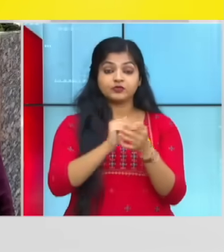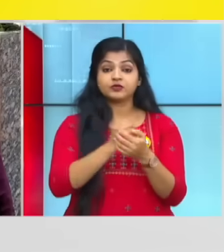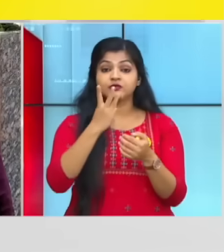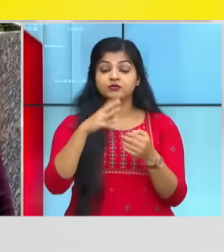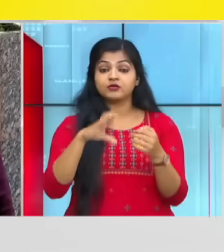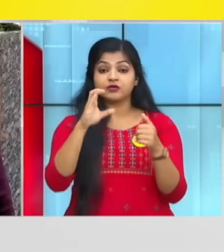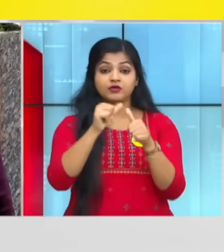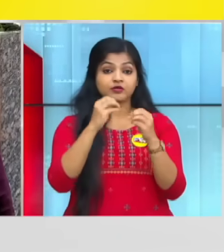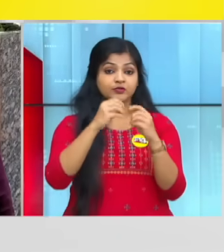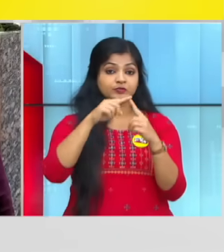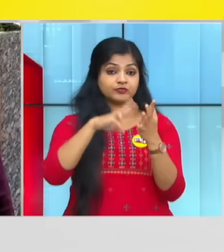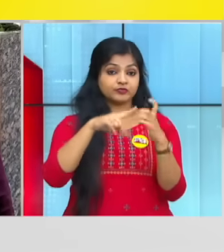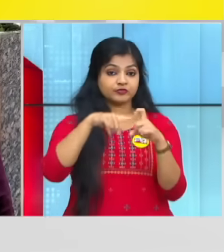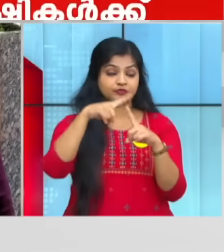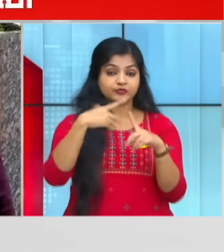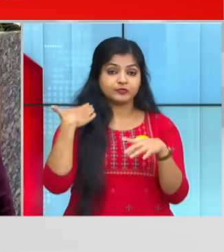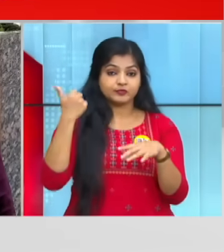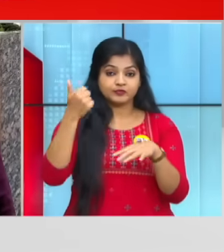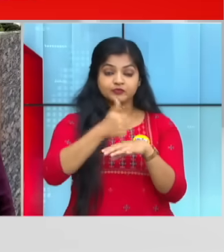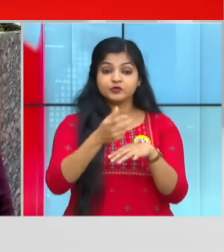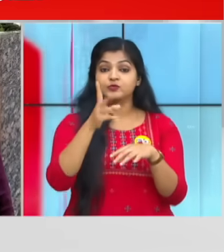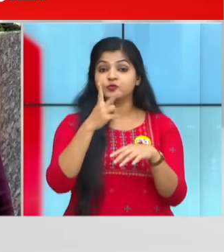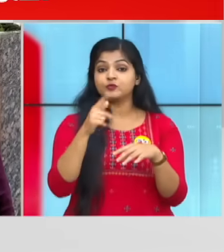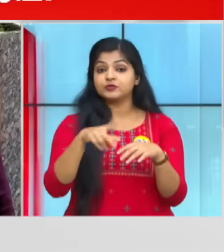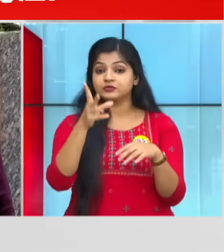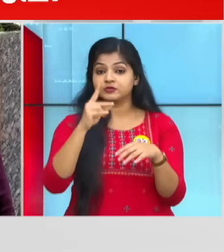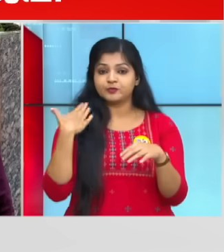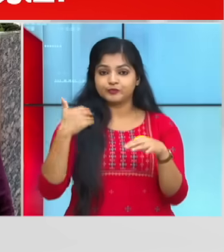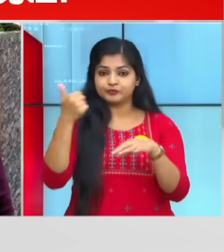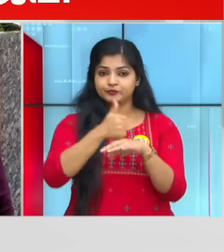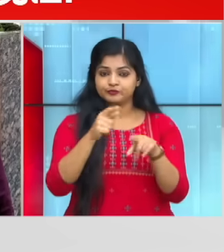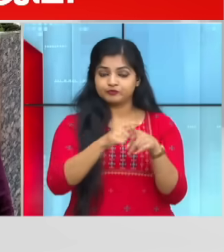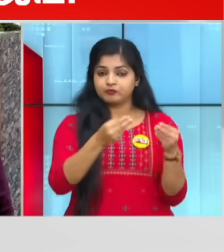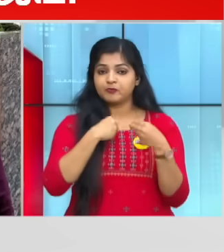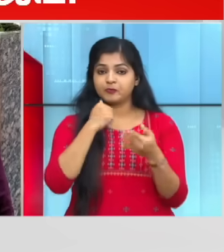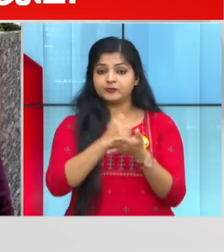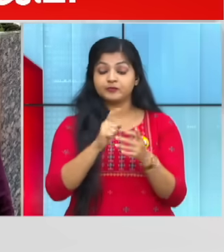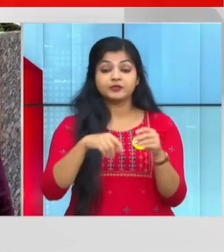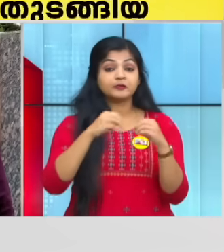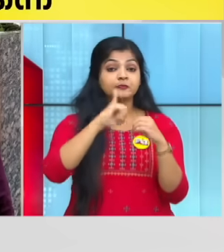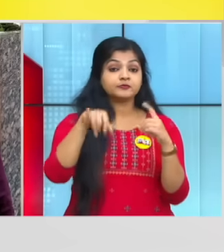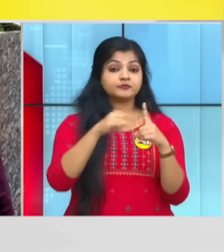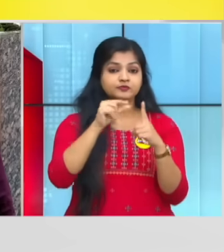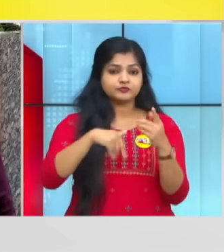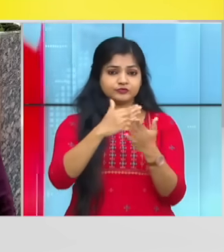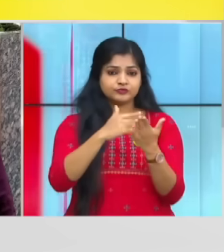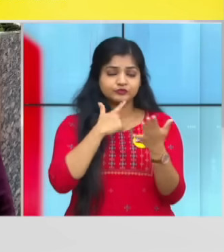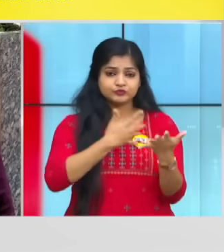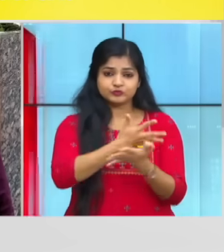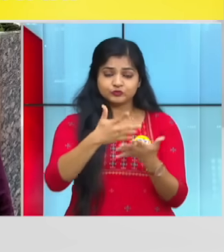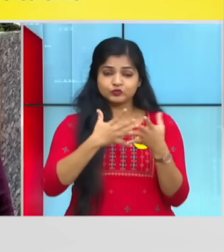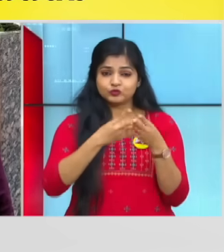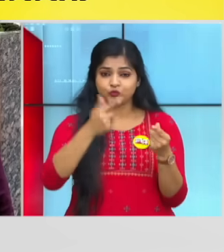മന്ത്രിപദവും രണ്ട് സഹമന്ത്രി പദവും ആണ് അങ്ങനെ നിലവിലുള്ള സാഹചര്യത്തിൽ ബിജെപി ഈ വിഷയത്തെ പരിഹരിക്കാൻ